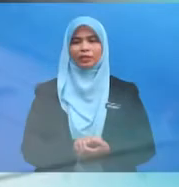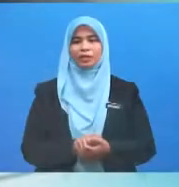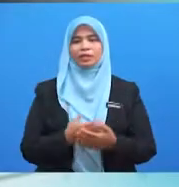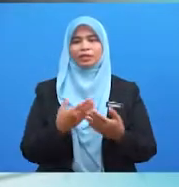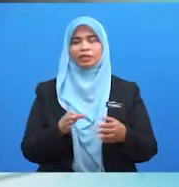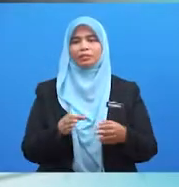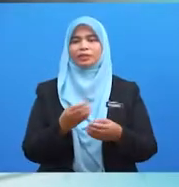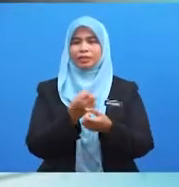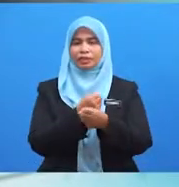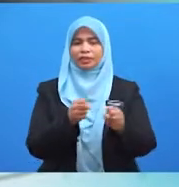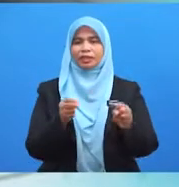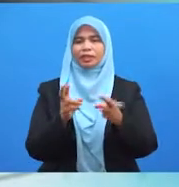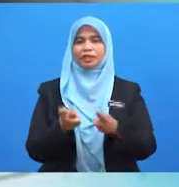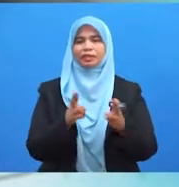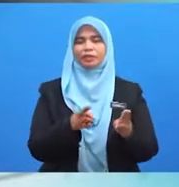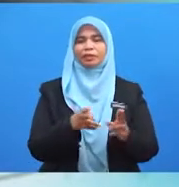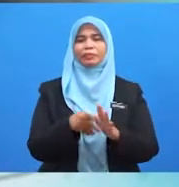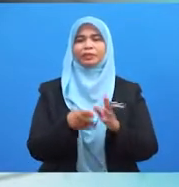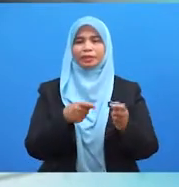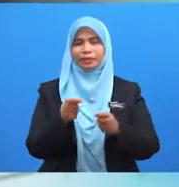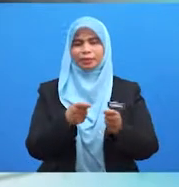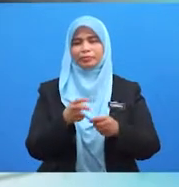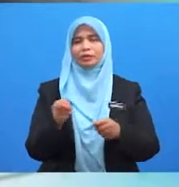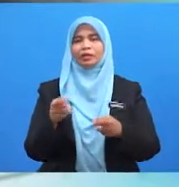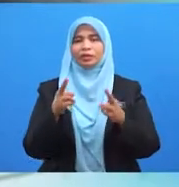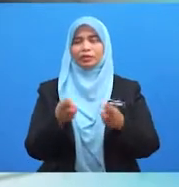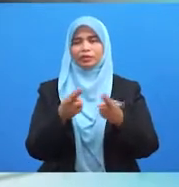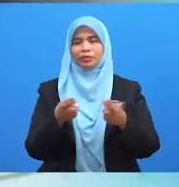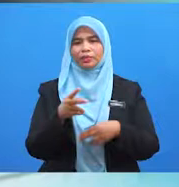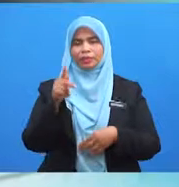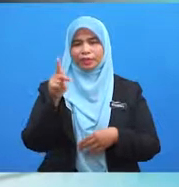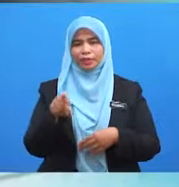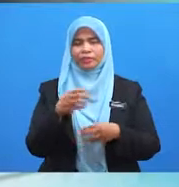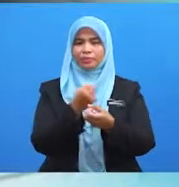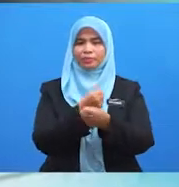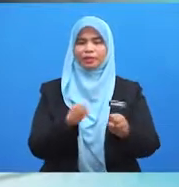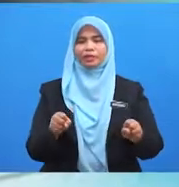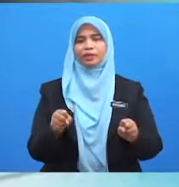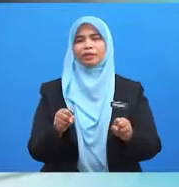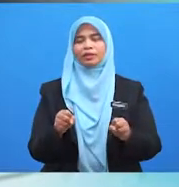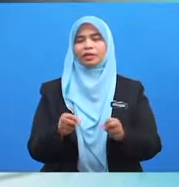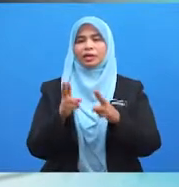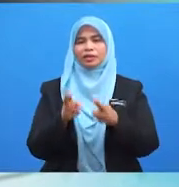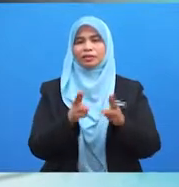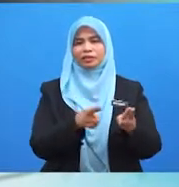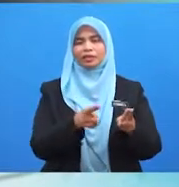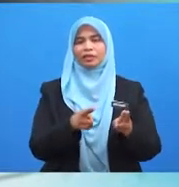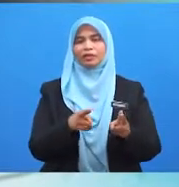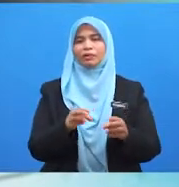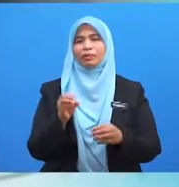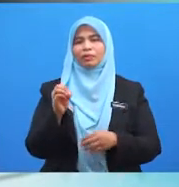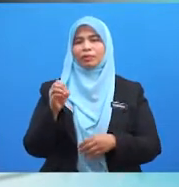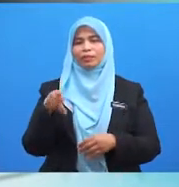Selepas penyediaan rancangan pentadbiran, usahawan perlu menyediakan rancangan operasi.